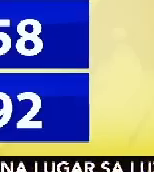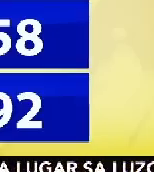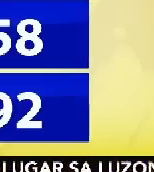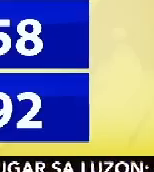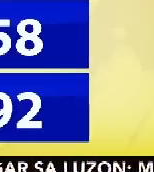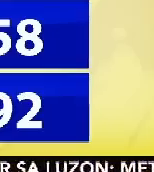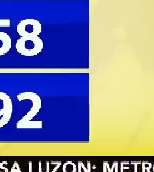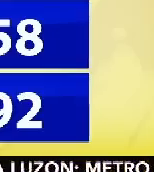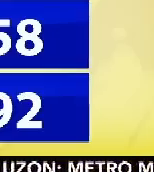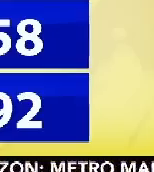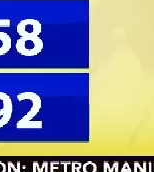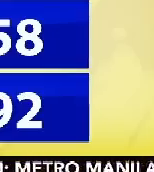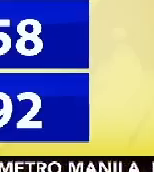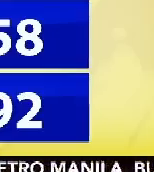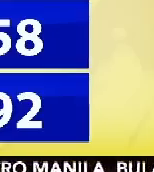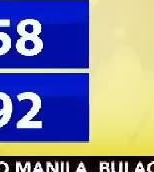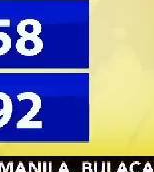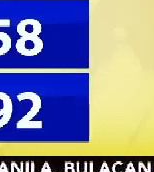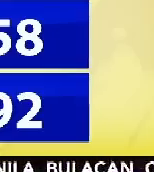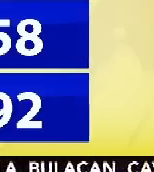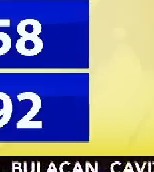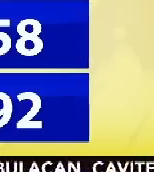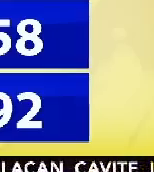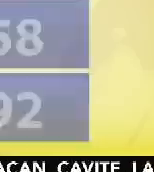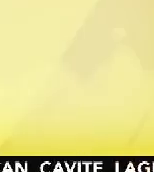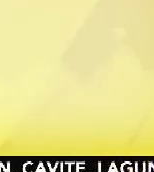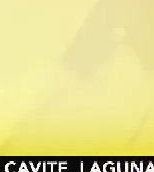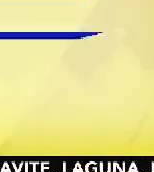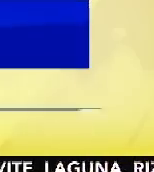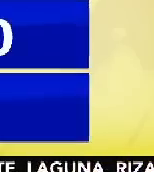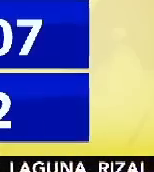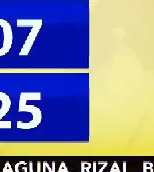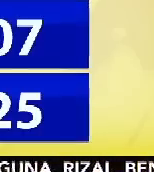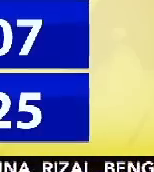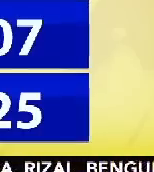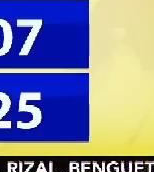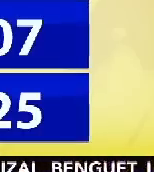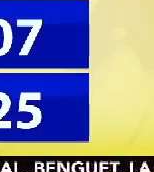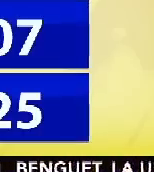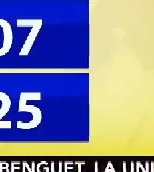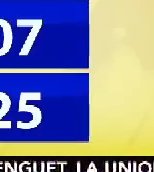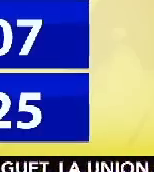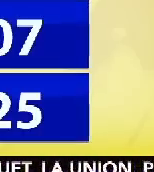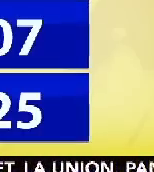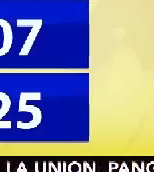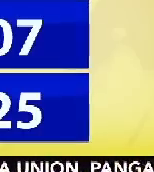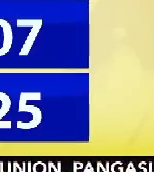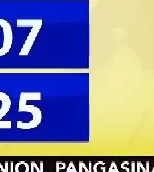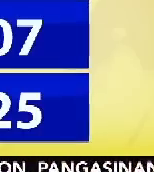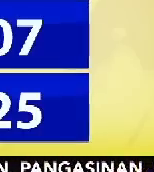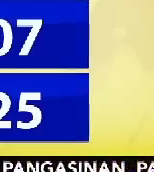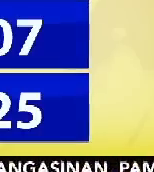Gatchalian. 5, Cheese Escudero. 6, Mark Villar. 7, Alan Peter Cayetano. 8, Mig Zubiri.